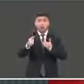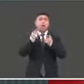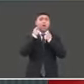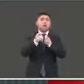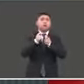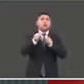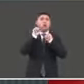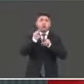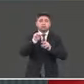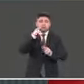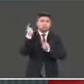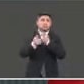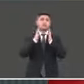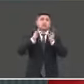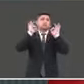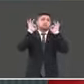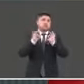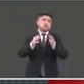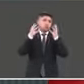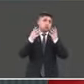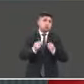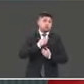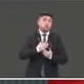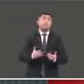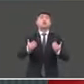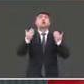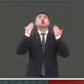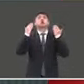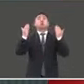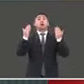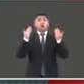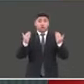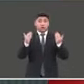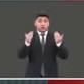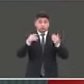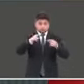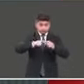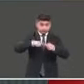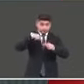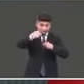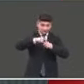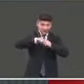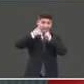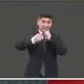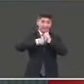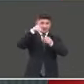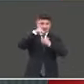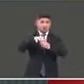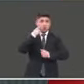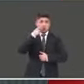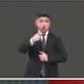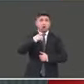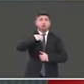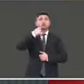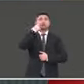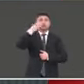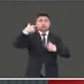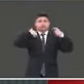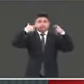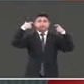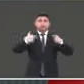faaliyetlerini başlattı İnşallah önümüzdeki hafta da küllerimiz